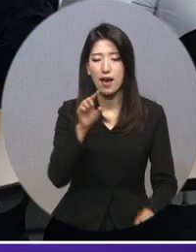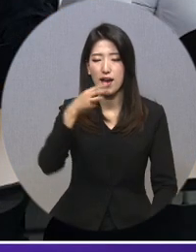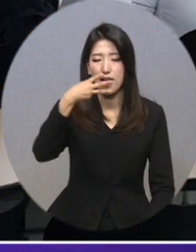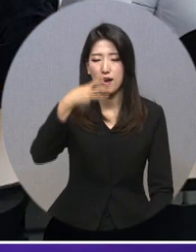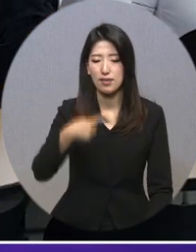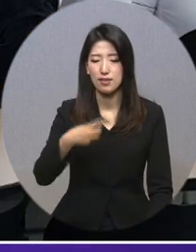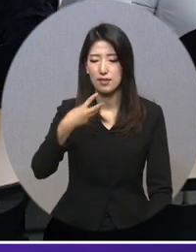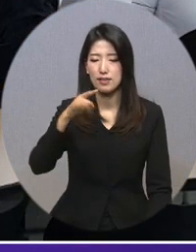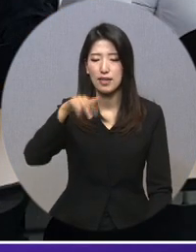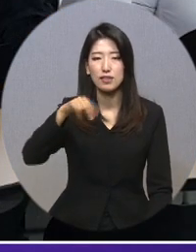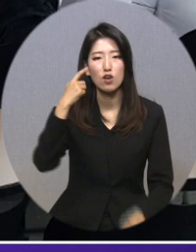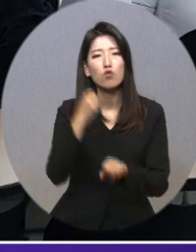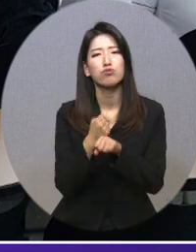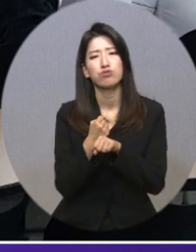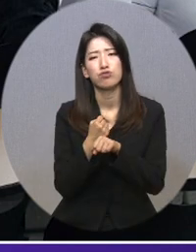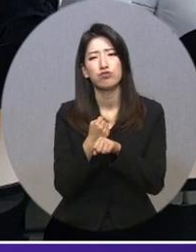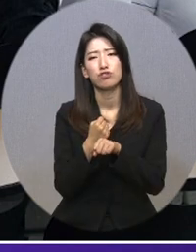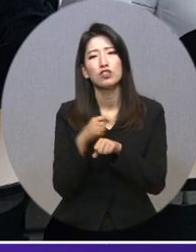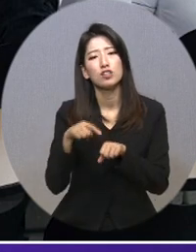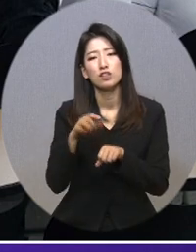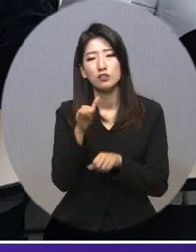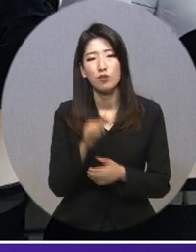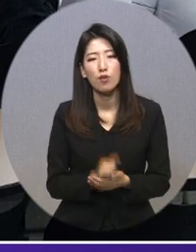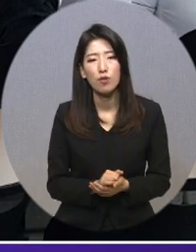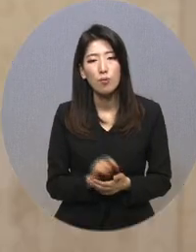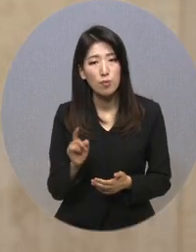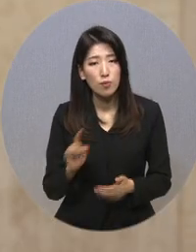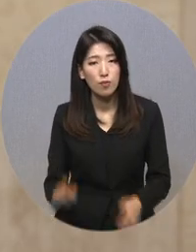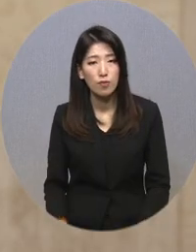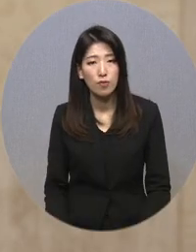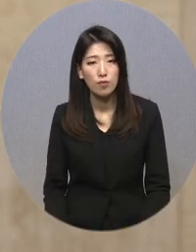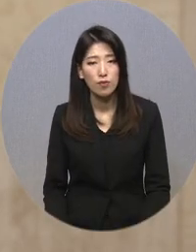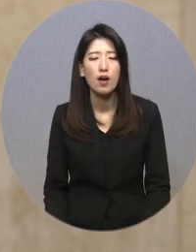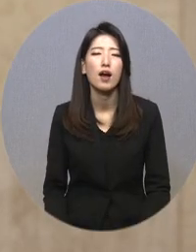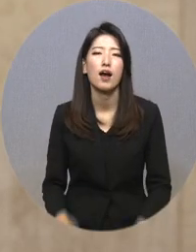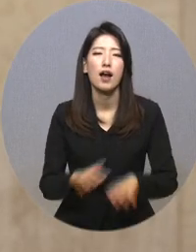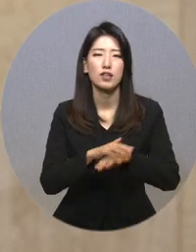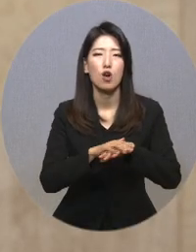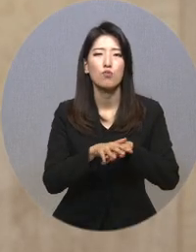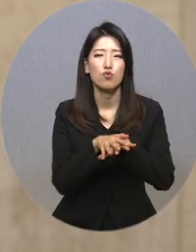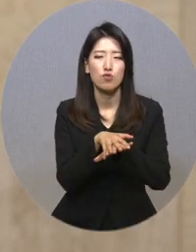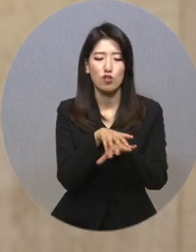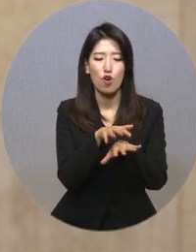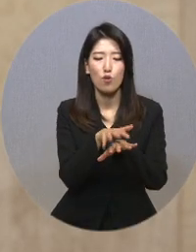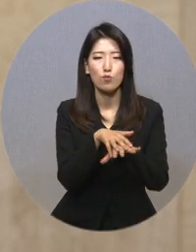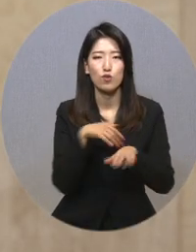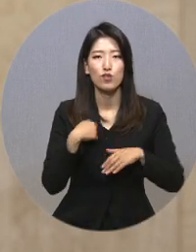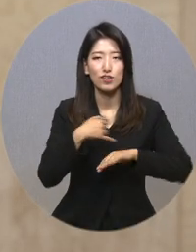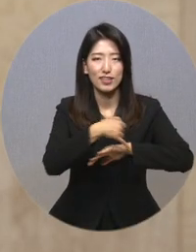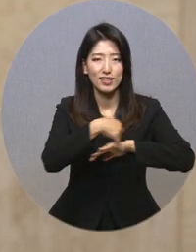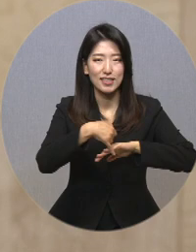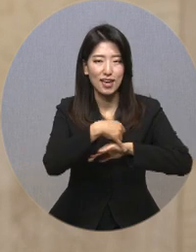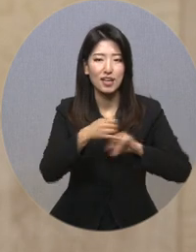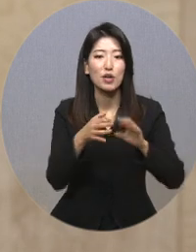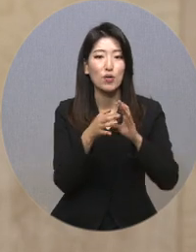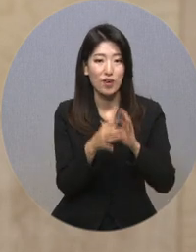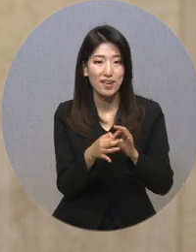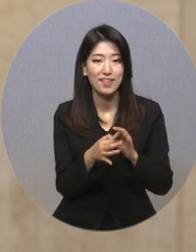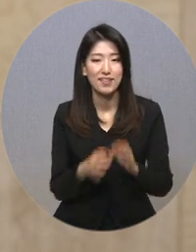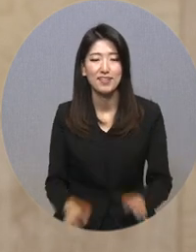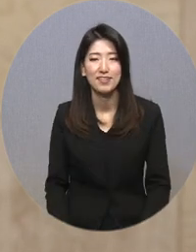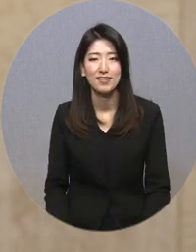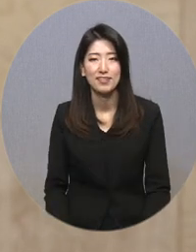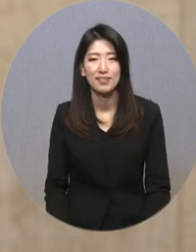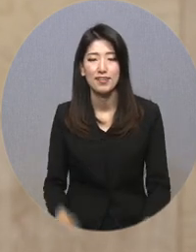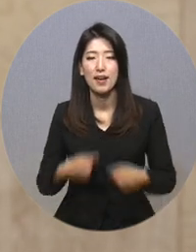코로나가 터지자마자 이 연구소에서 하는 데가 뭐냐면 주로 섬유 디자인 쪽이거든요. 네네. 섬유, 패션 산업과가 또 있습니다. 네네. 그래서 패션